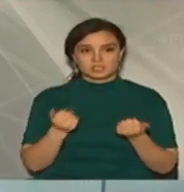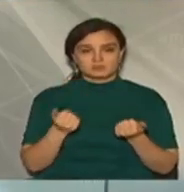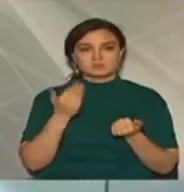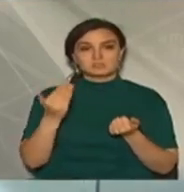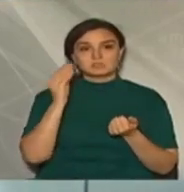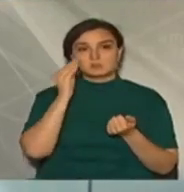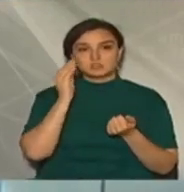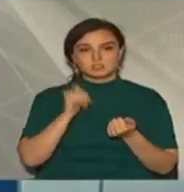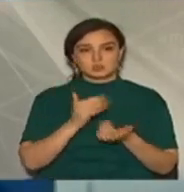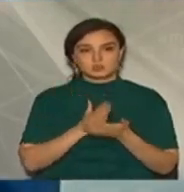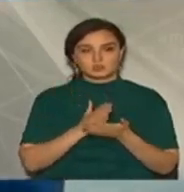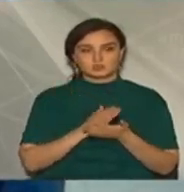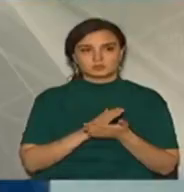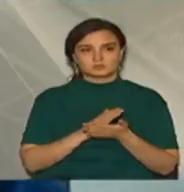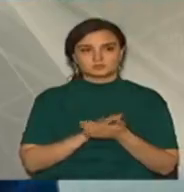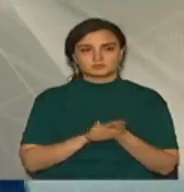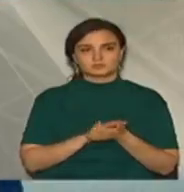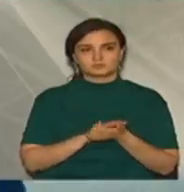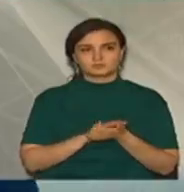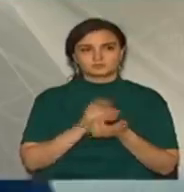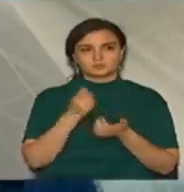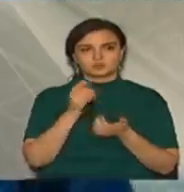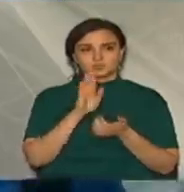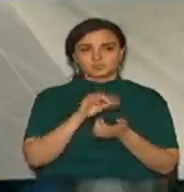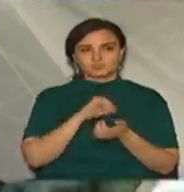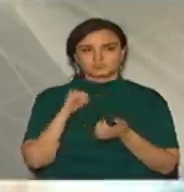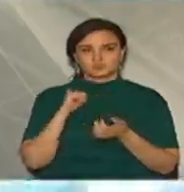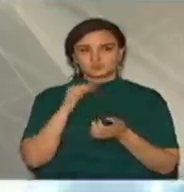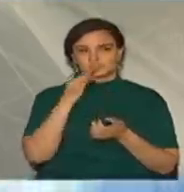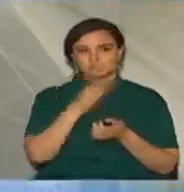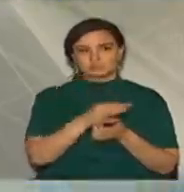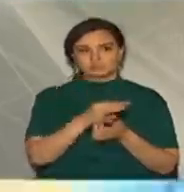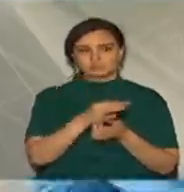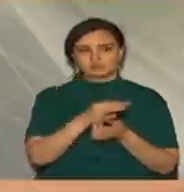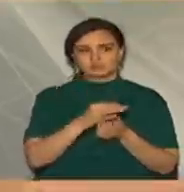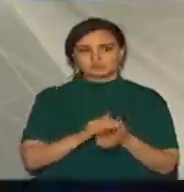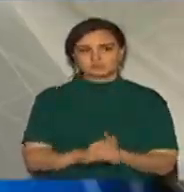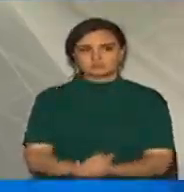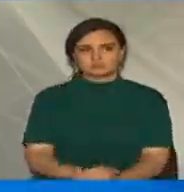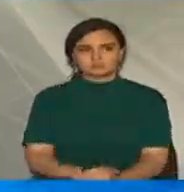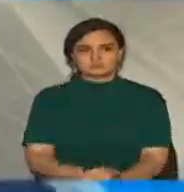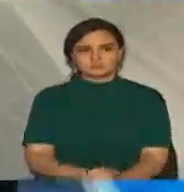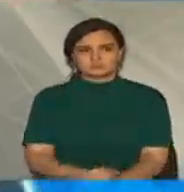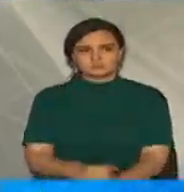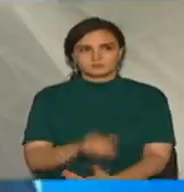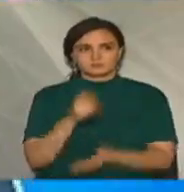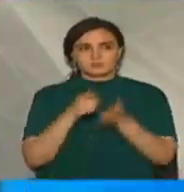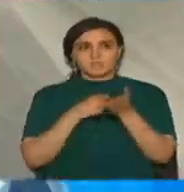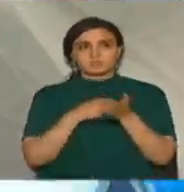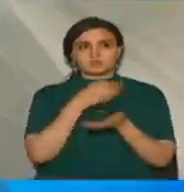მისი პოზიცია, რა სამგაცია? აი მას ცოტა ხანში თვითონ გეტყვი. აი მას უპასუხებს